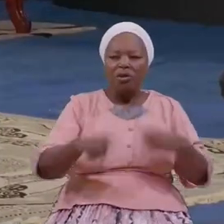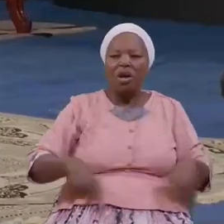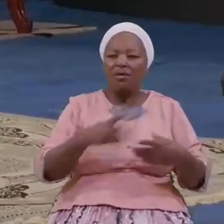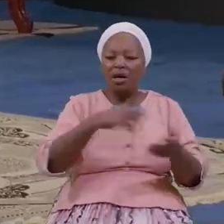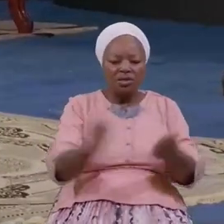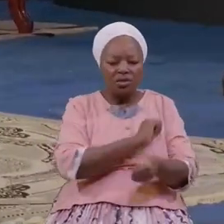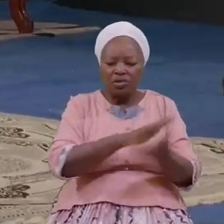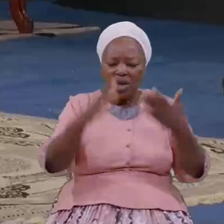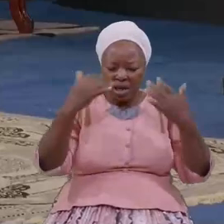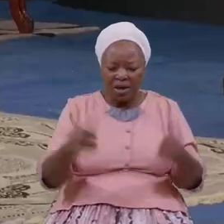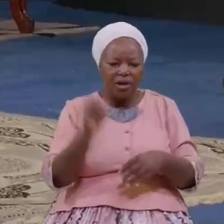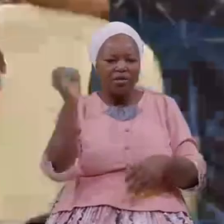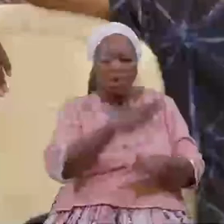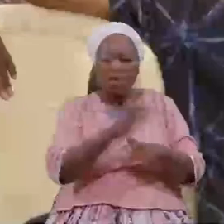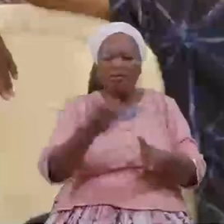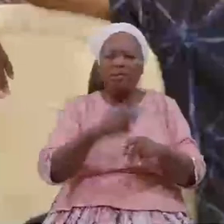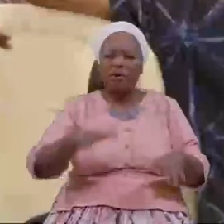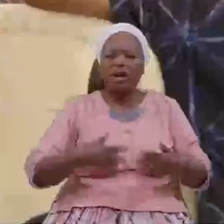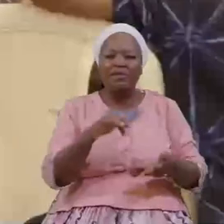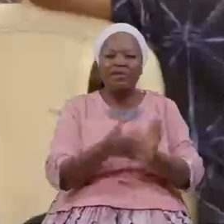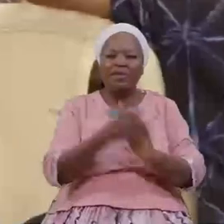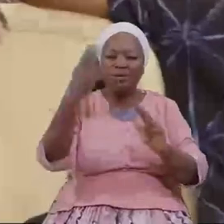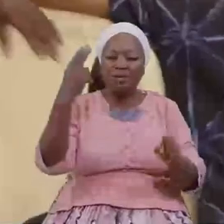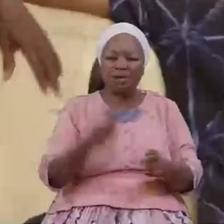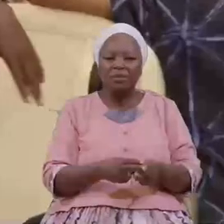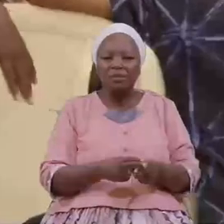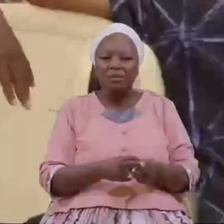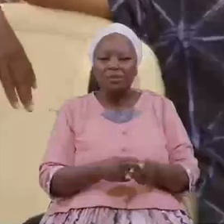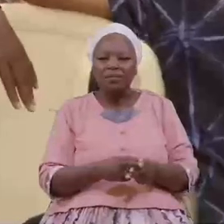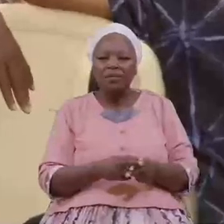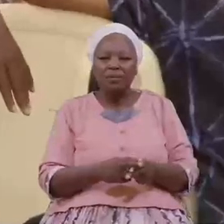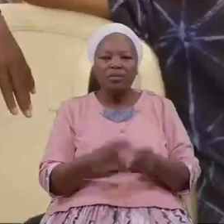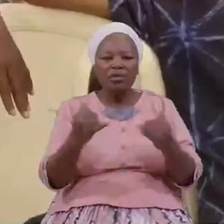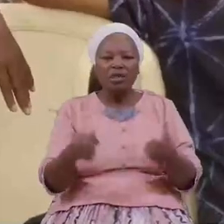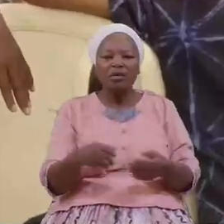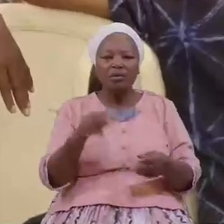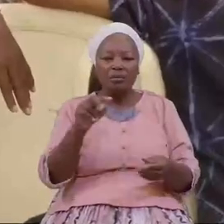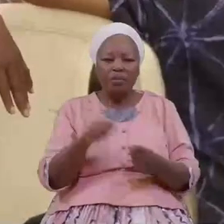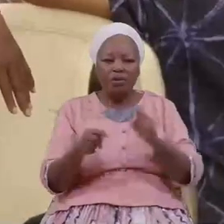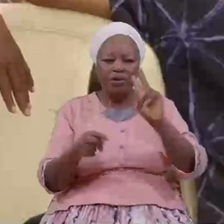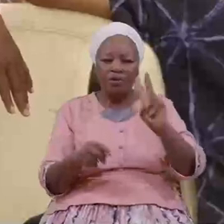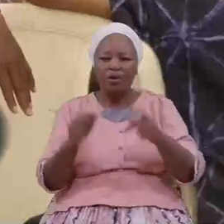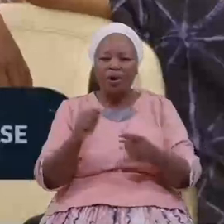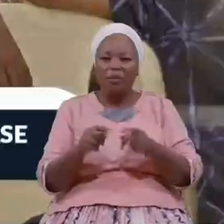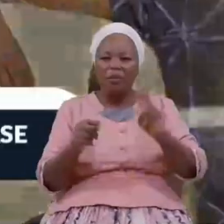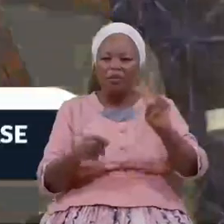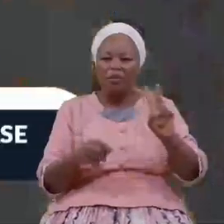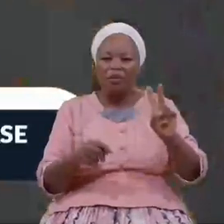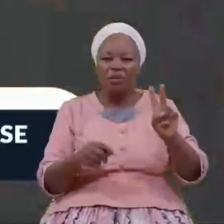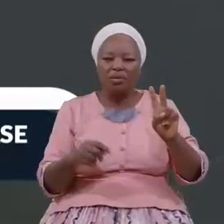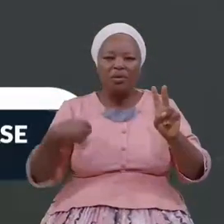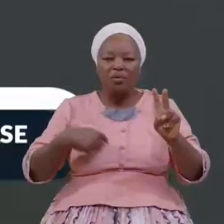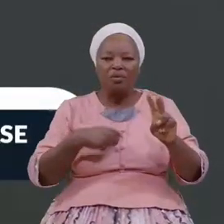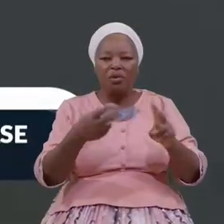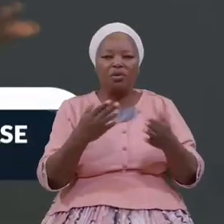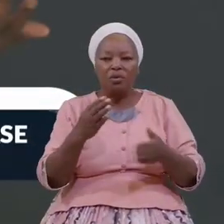a mené dans votre vie sera détruit, écrasé, enlevé de votre vie au nom de Jésus-Christ. Nous allons au deuxième point. Nous allons